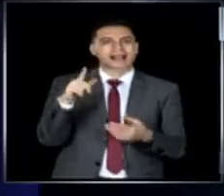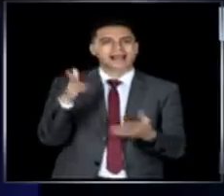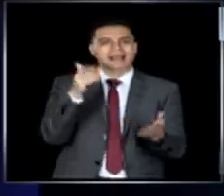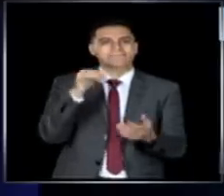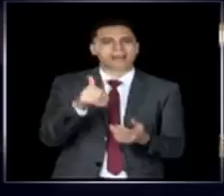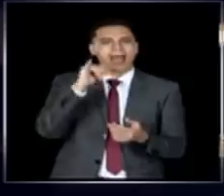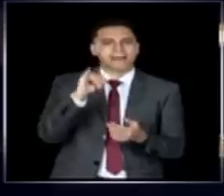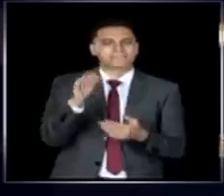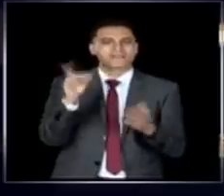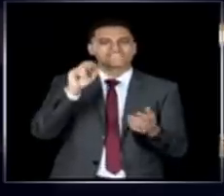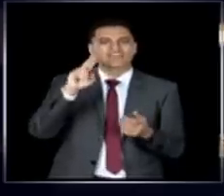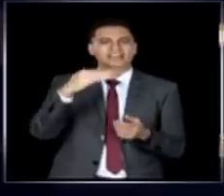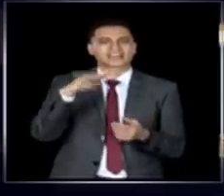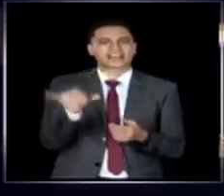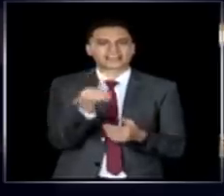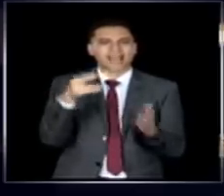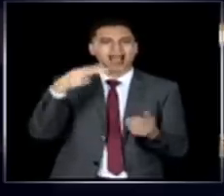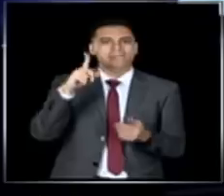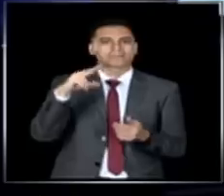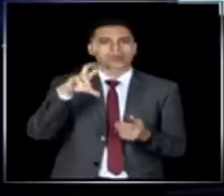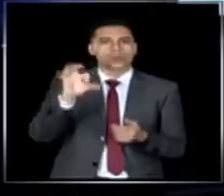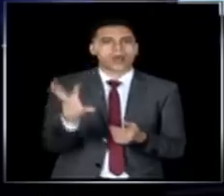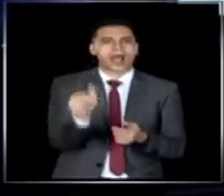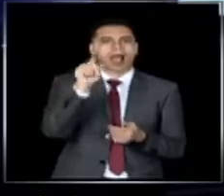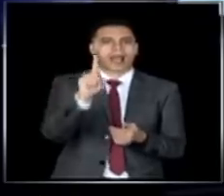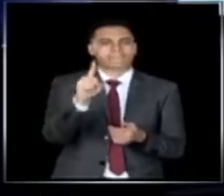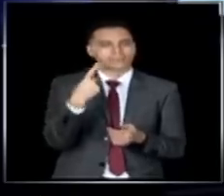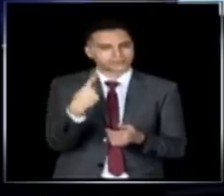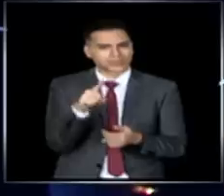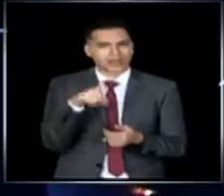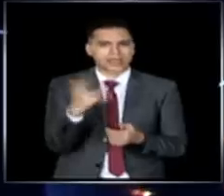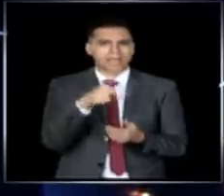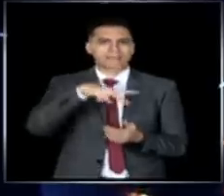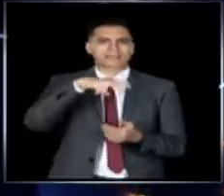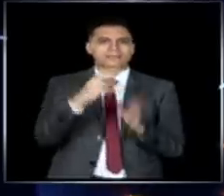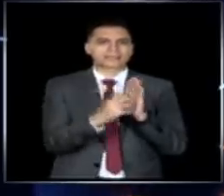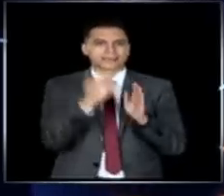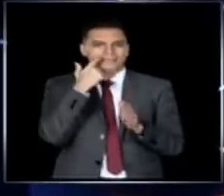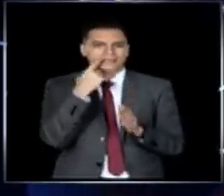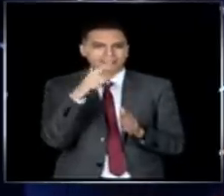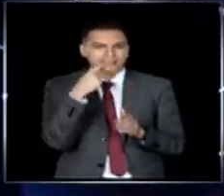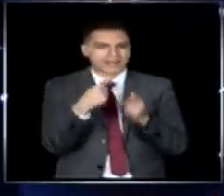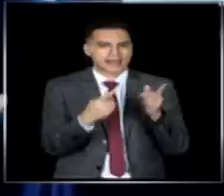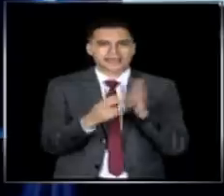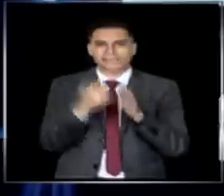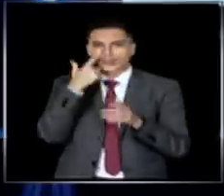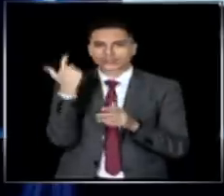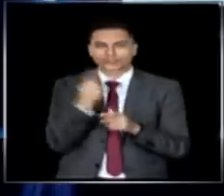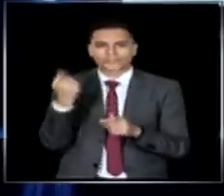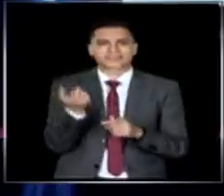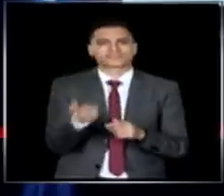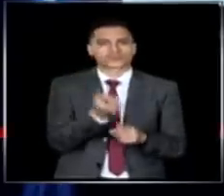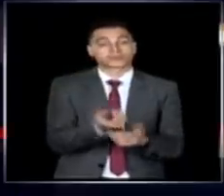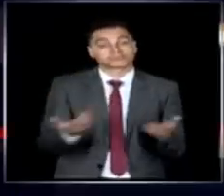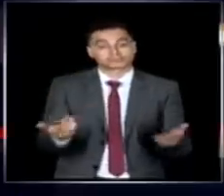عبد الوهاب. تمام. 10 نقط. 80 جامعه اسكندريه، جامعه عين شمس